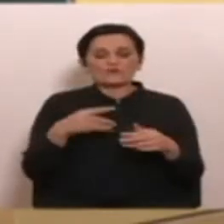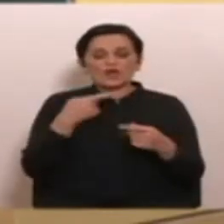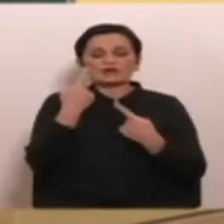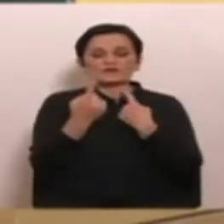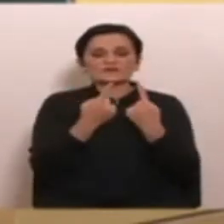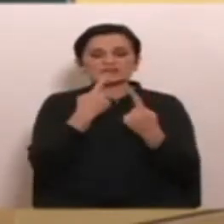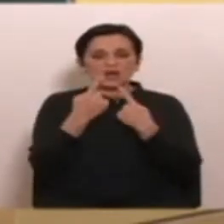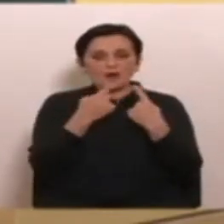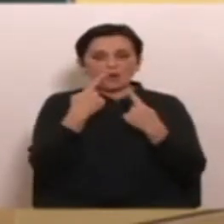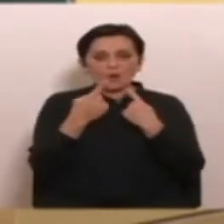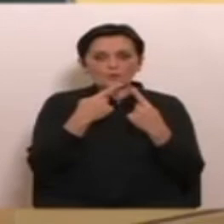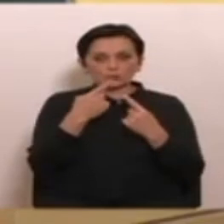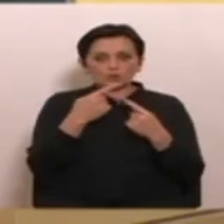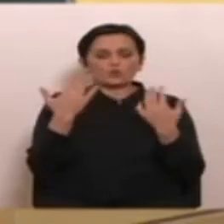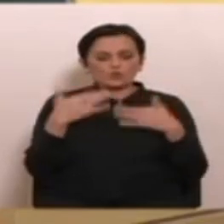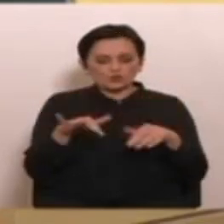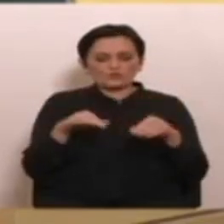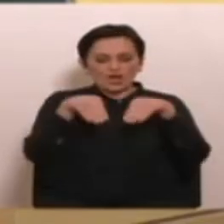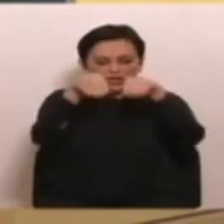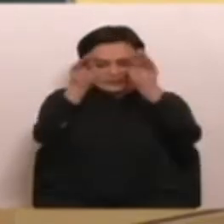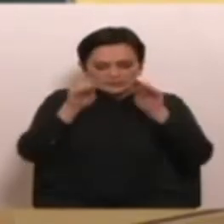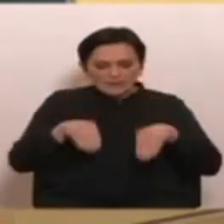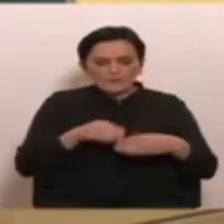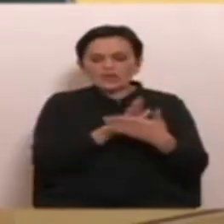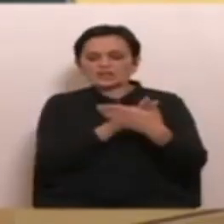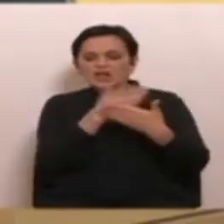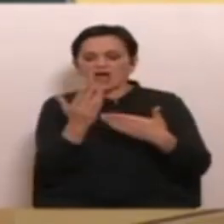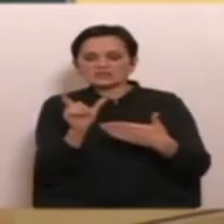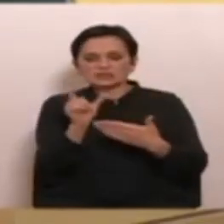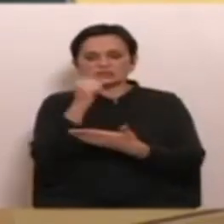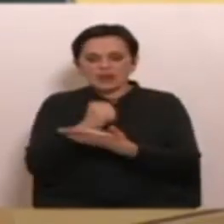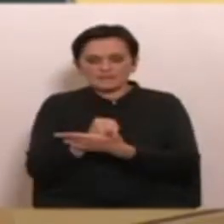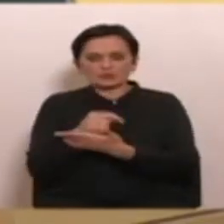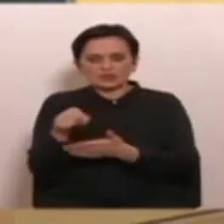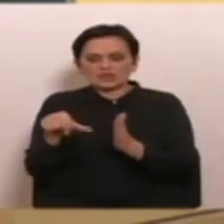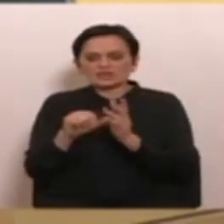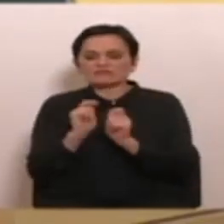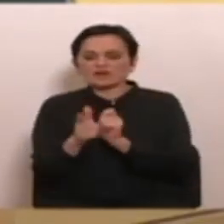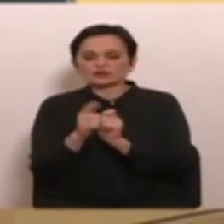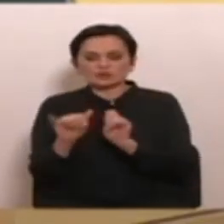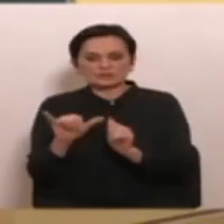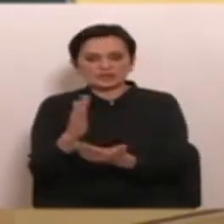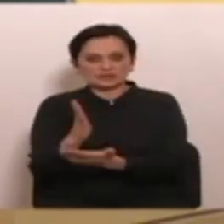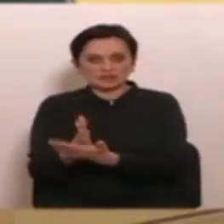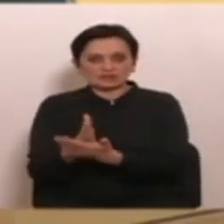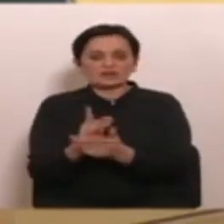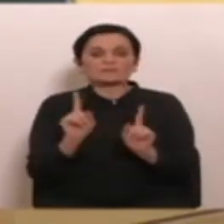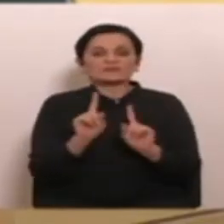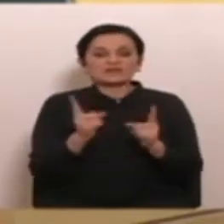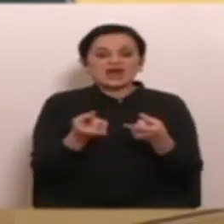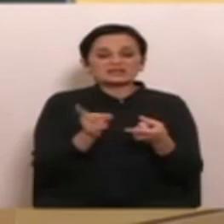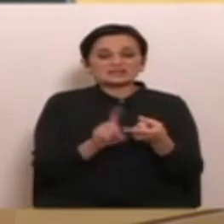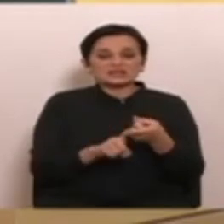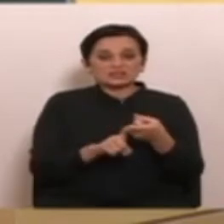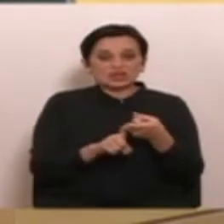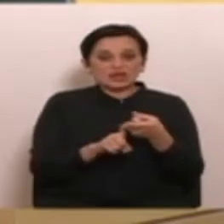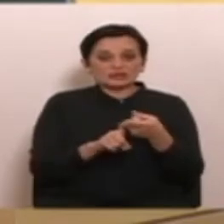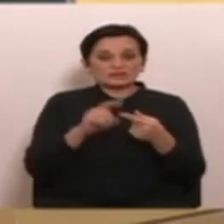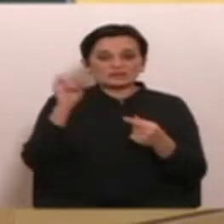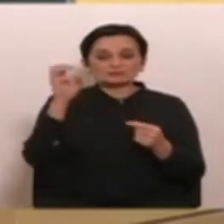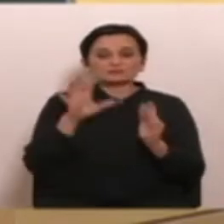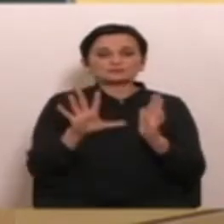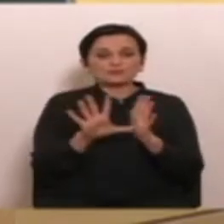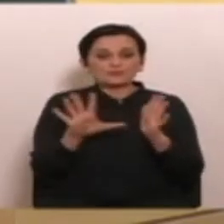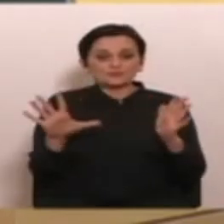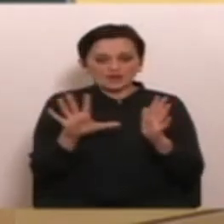ნაწილობრივ დამტკიცებულ პროექტებზე, სადაც არსებობენ ინვესტორები. რაც შეეხება თბო ენერგეტიკას, რომელიც კვლავაც ძალიან